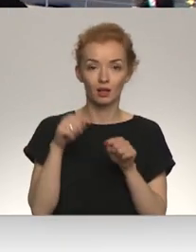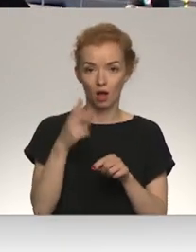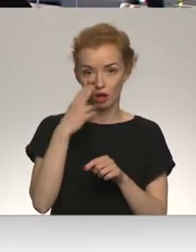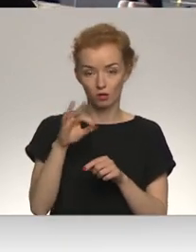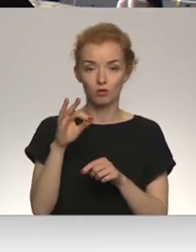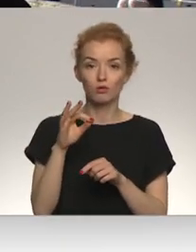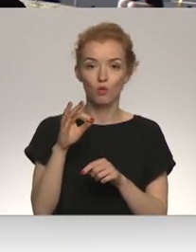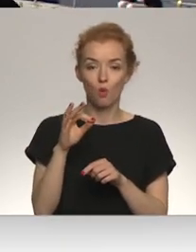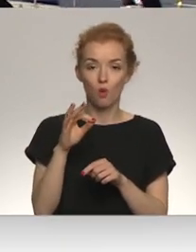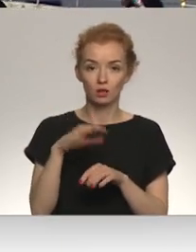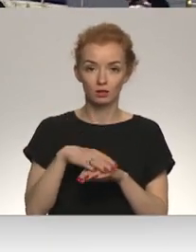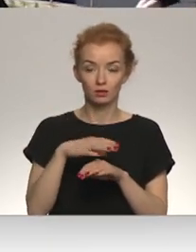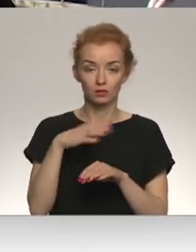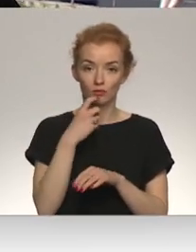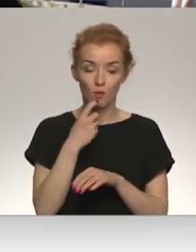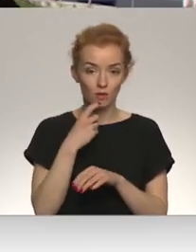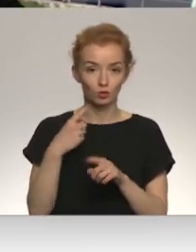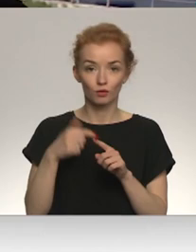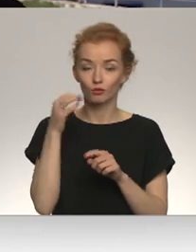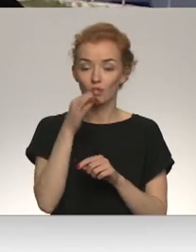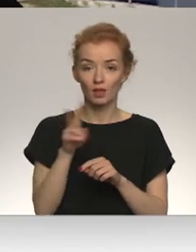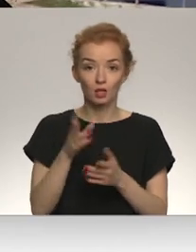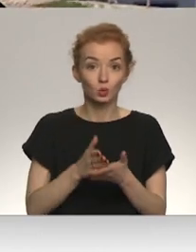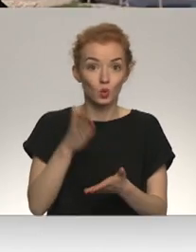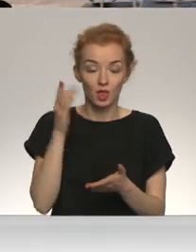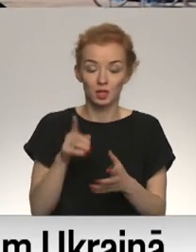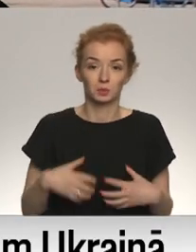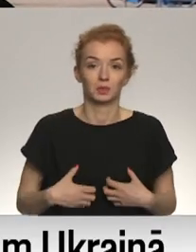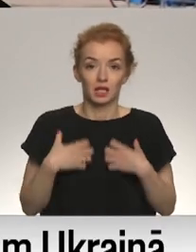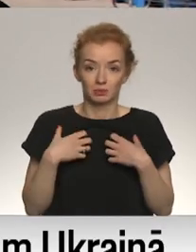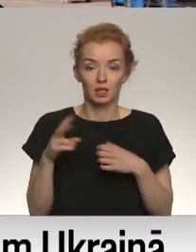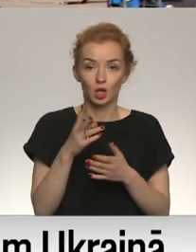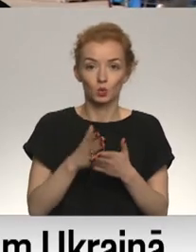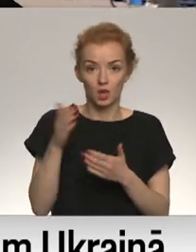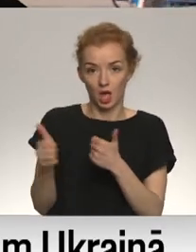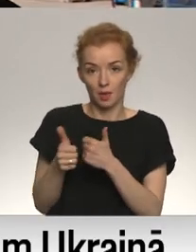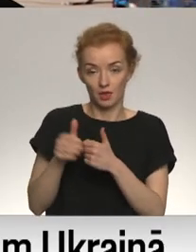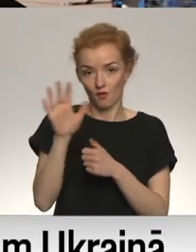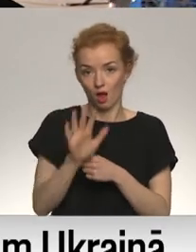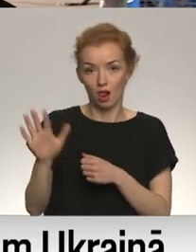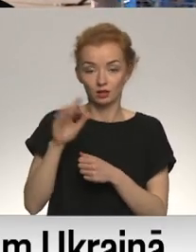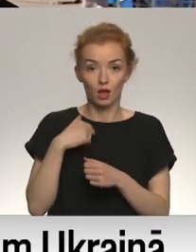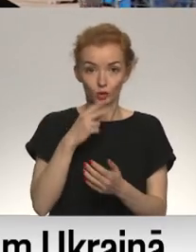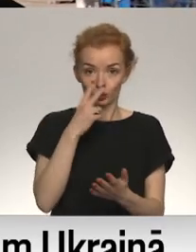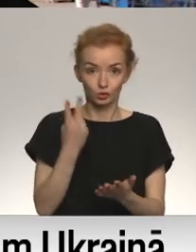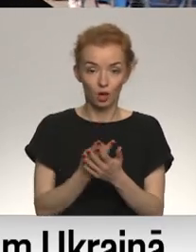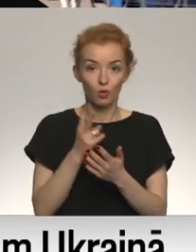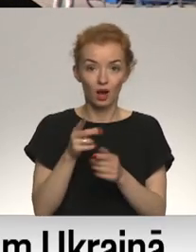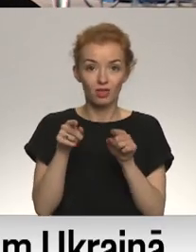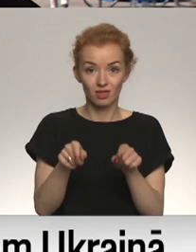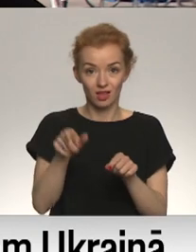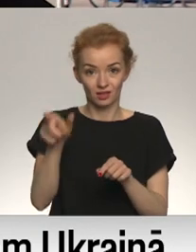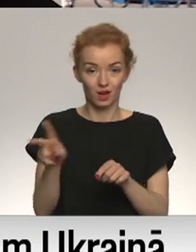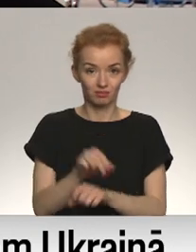Tas, kas notiek, tā ir traģēdija. Tie ir necilvēcīgākie noziegumi, kas notiek mūsu kaimiņos. Es uzskatu, ka tas, ko šie cilvēki